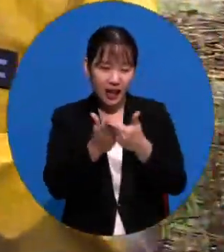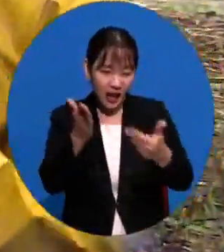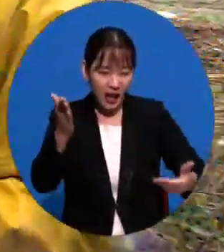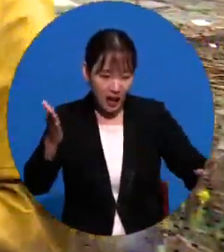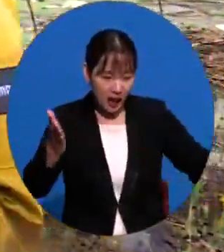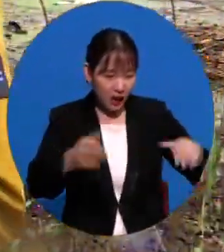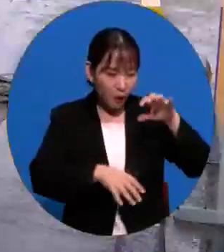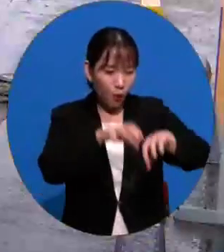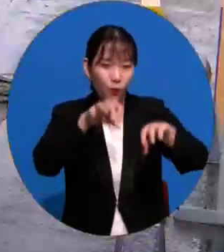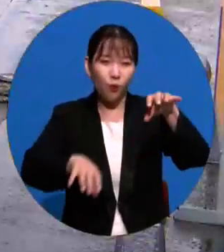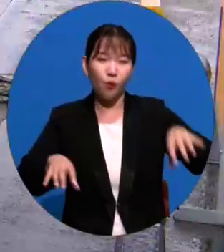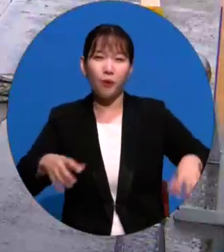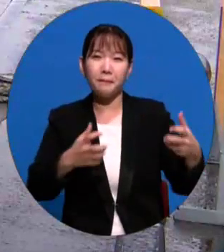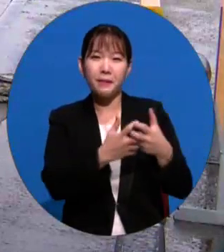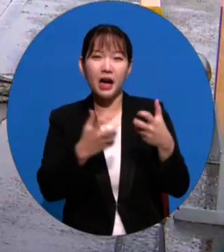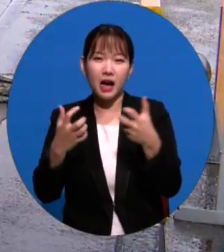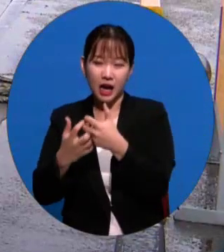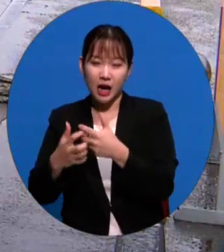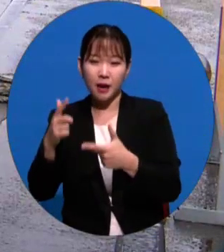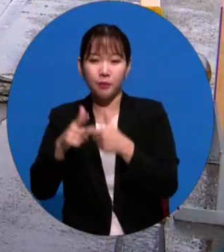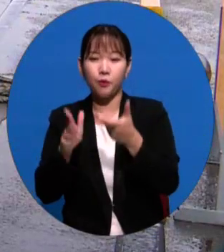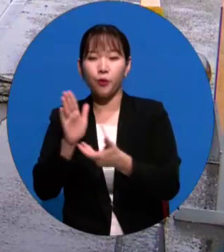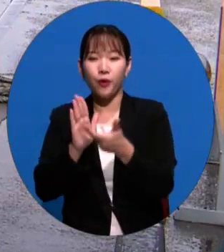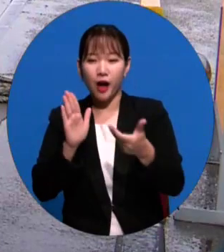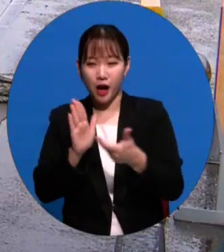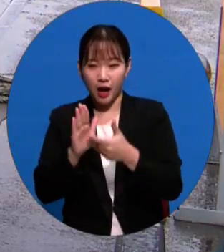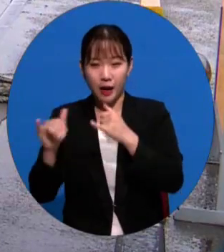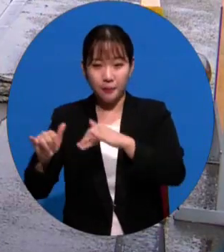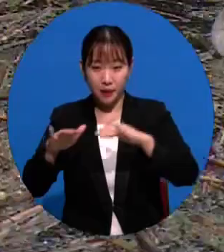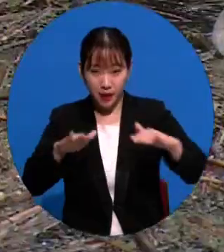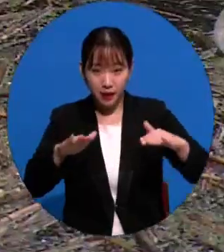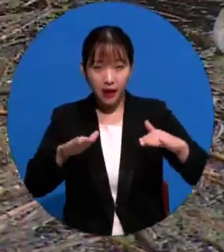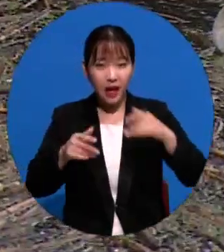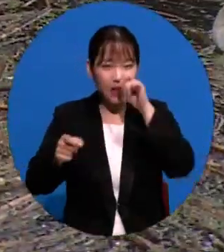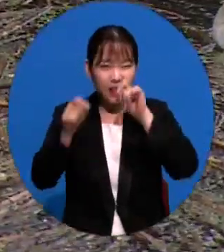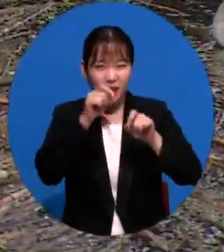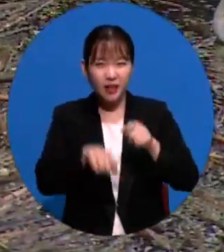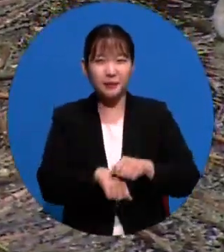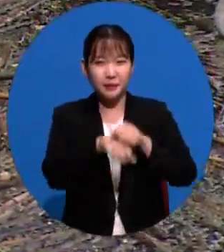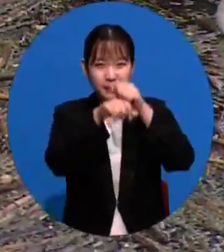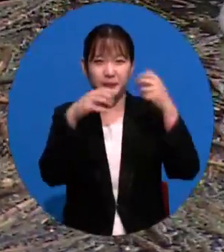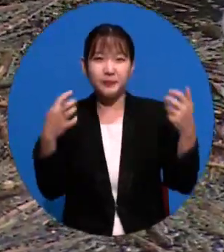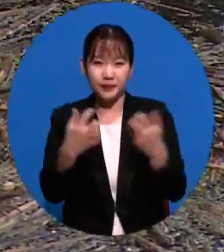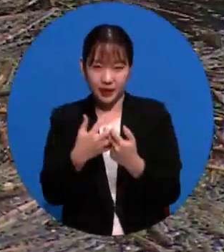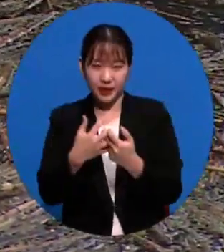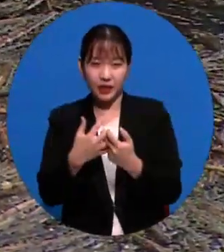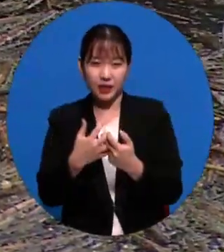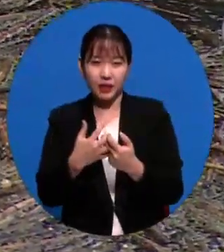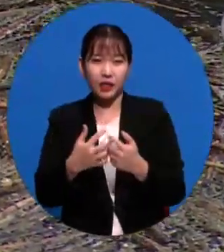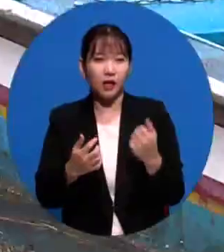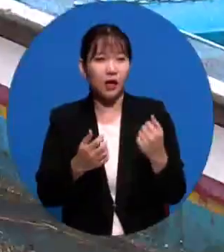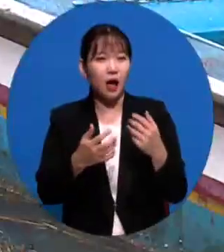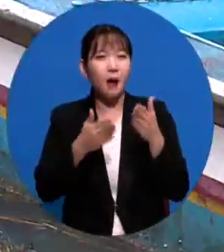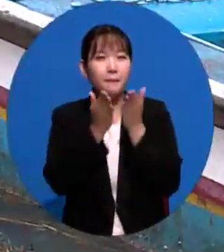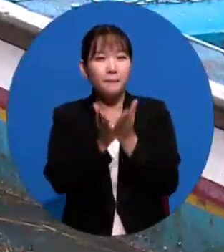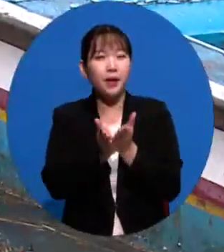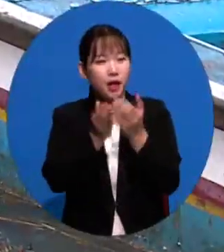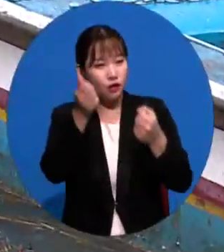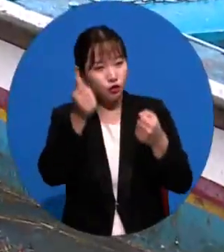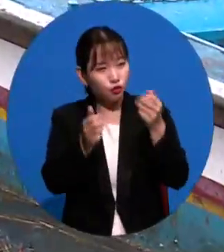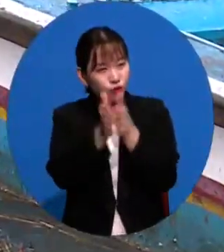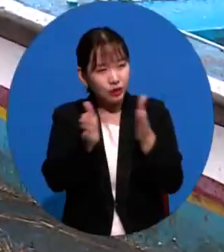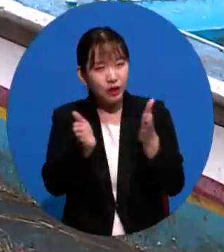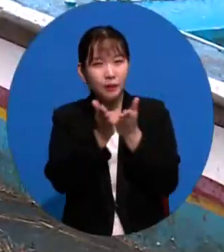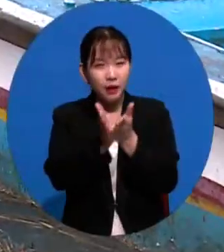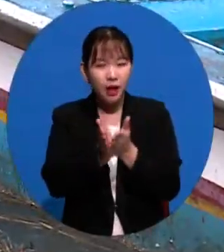곳곳을 뒤덮었습니다. 목포항 바닷가도 각종 쓰레기들로 넘쳐납니다. 자칫 운항에 나선 어선이나